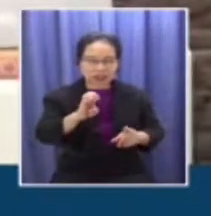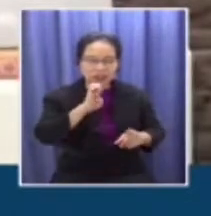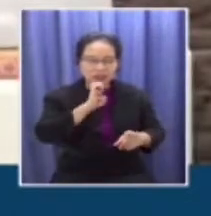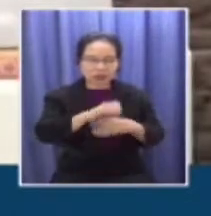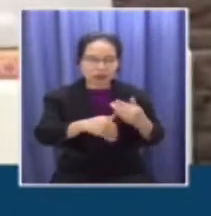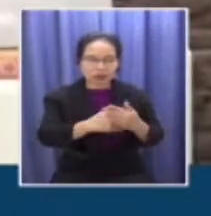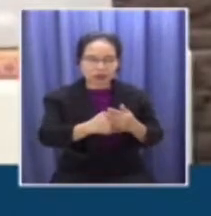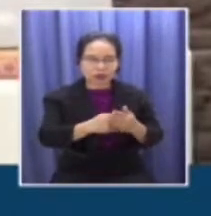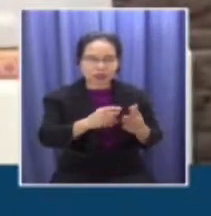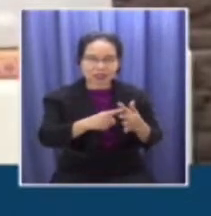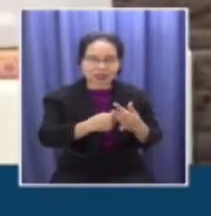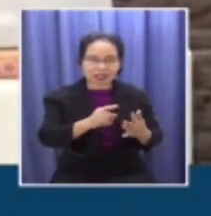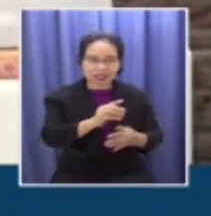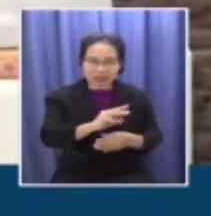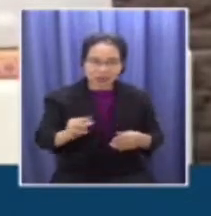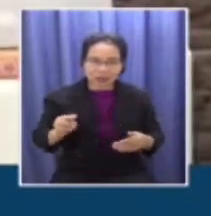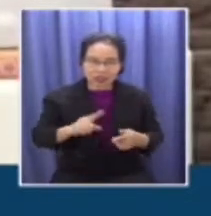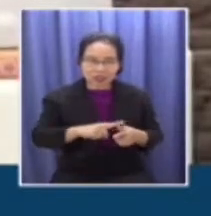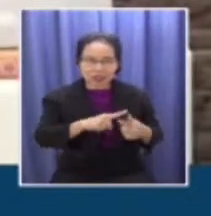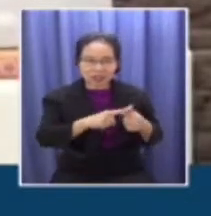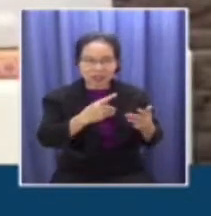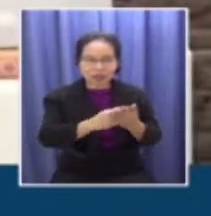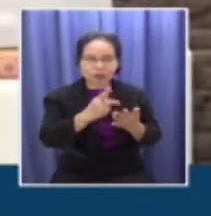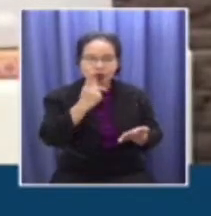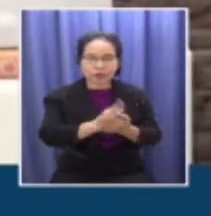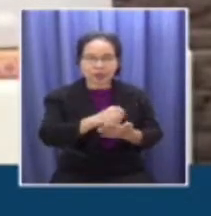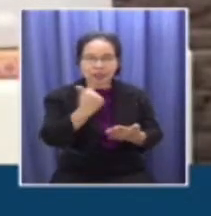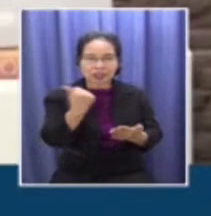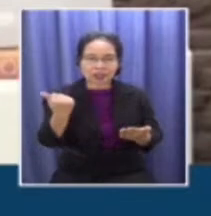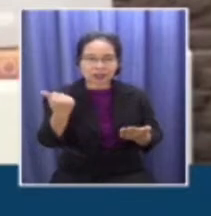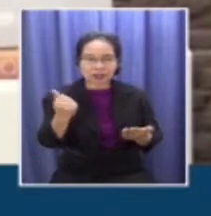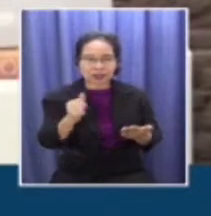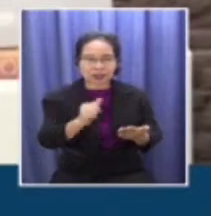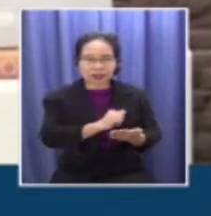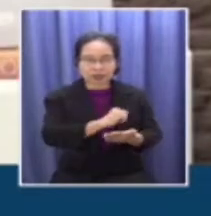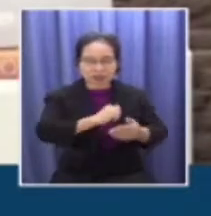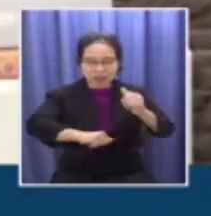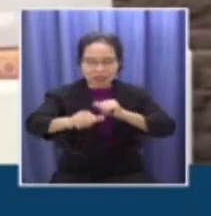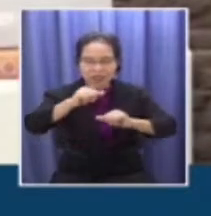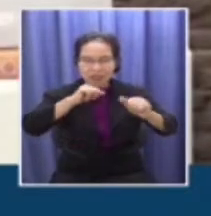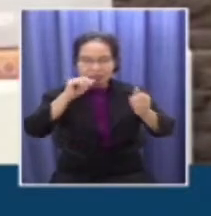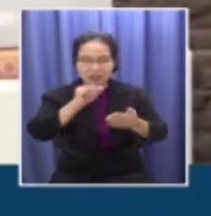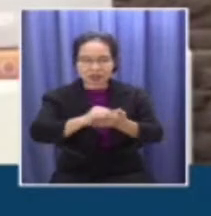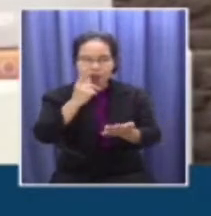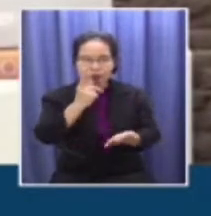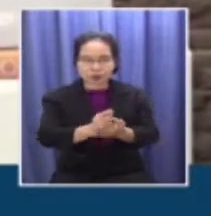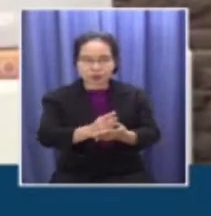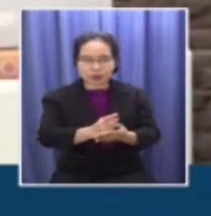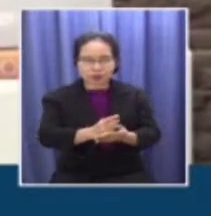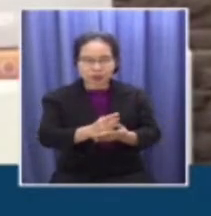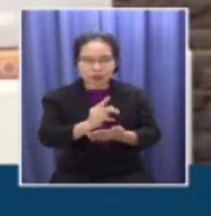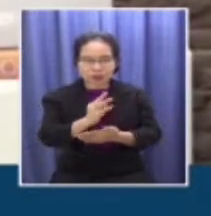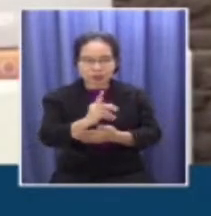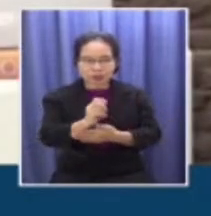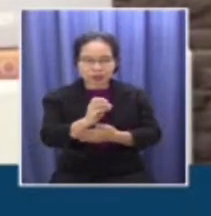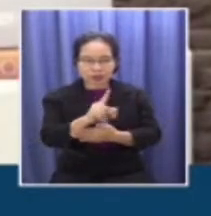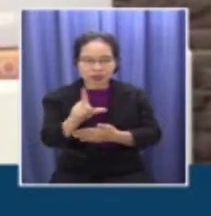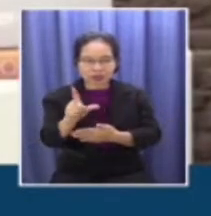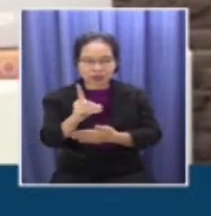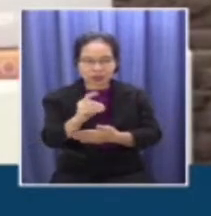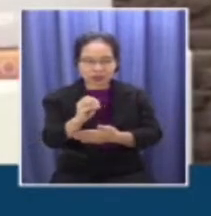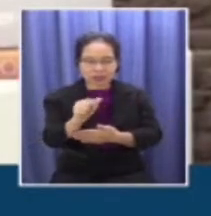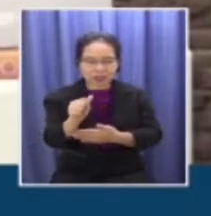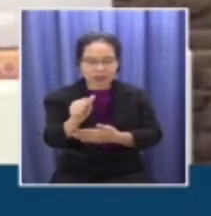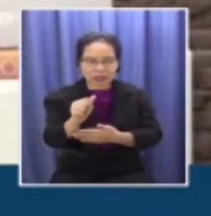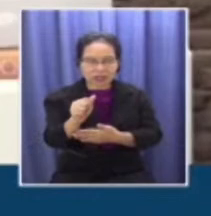kanya, umpisa lahat yan. And it is proven by another branch of science that proves the mitochondrial